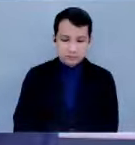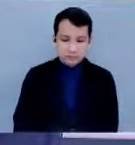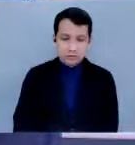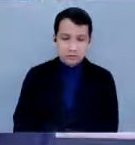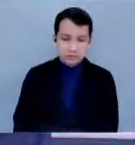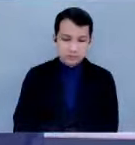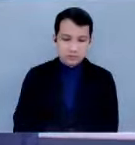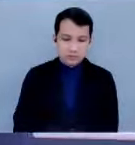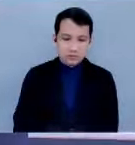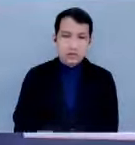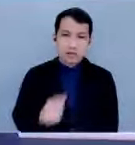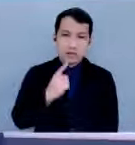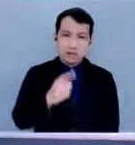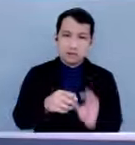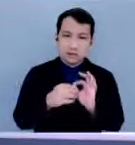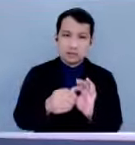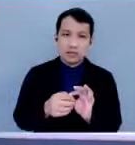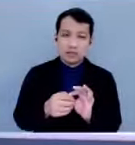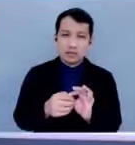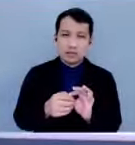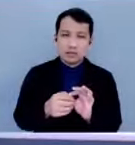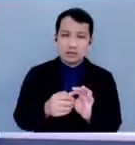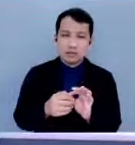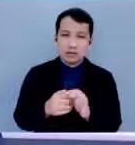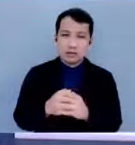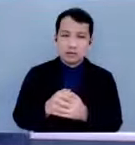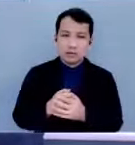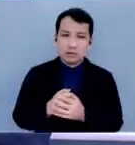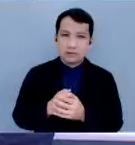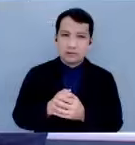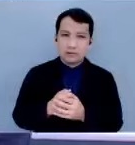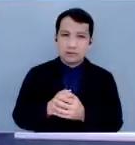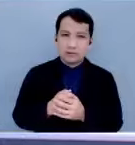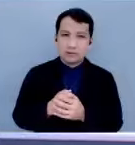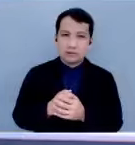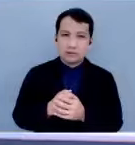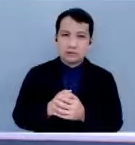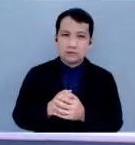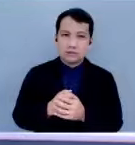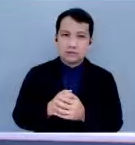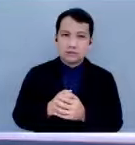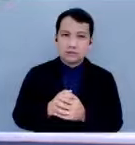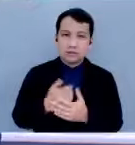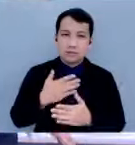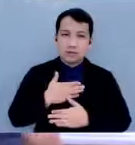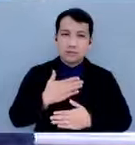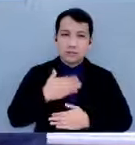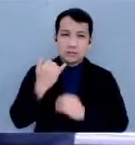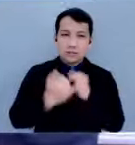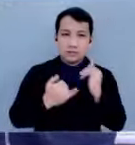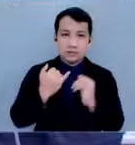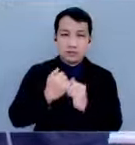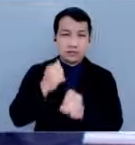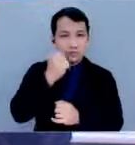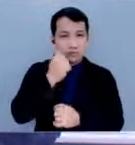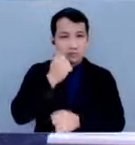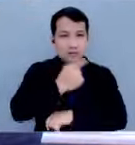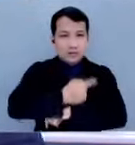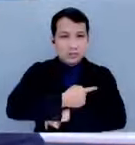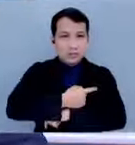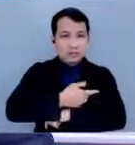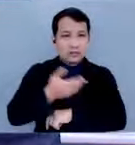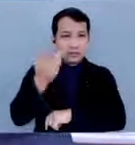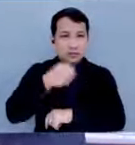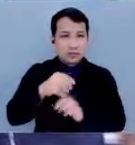kami ng cash. Hindi, sinabi ko na nga, hindi pa ba sapat yun? What better way to celebrate this day kundi sa pangmalakasang paghataw at pag-indak tulad